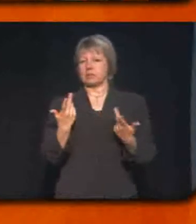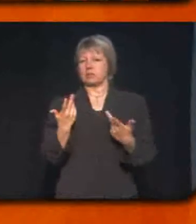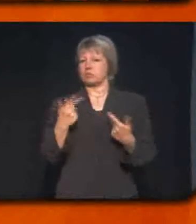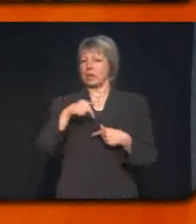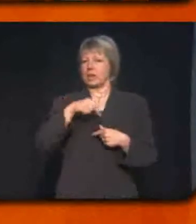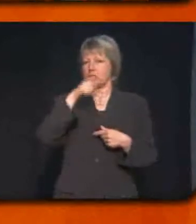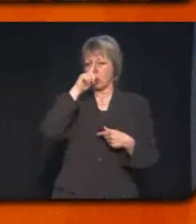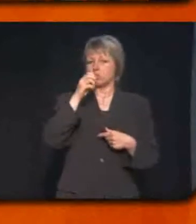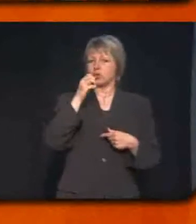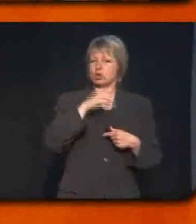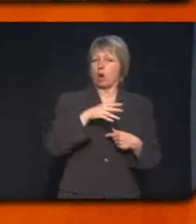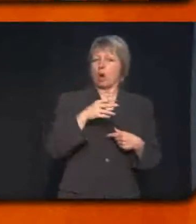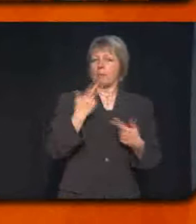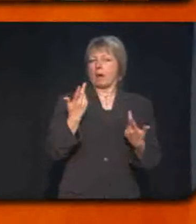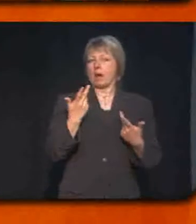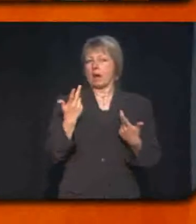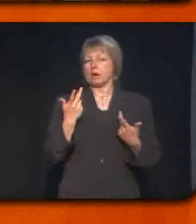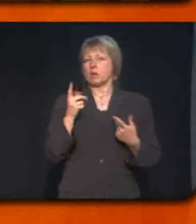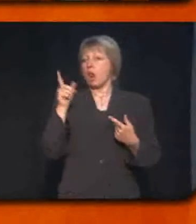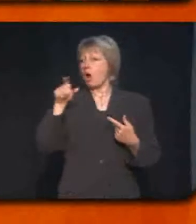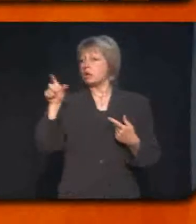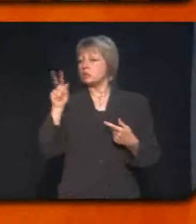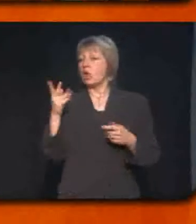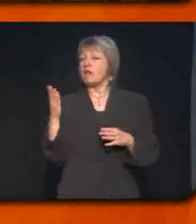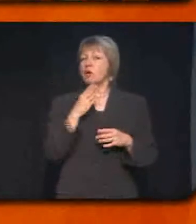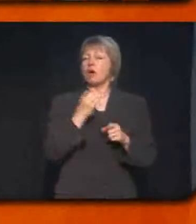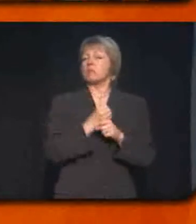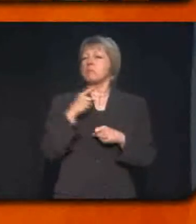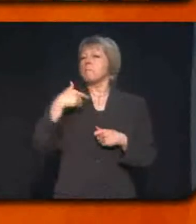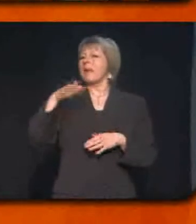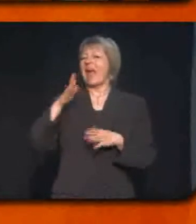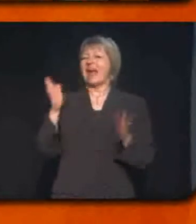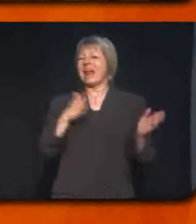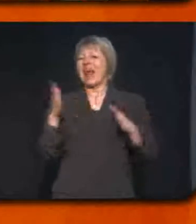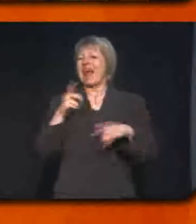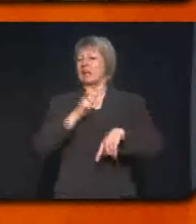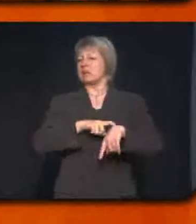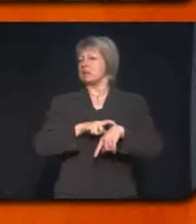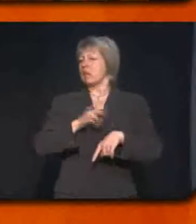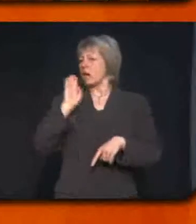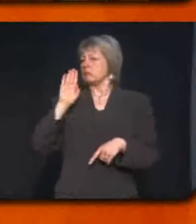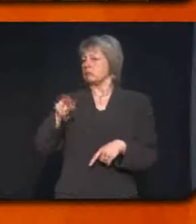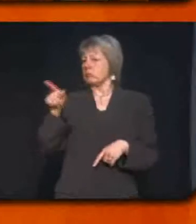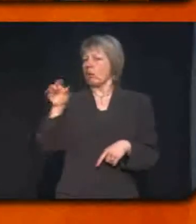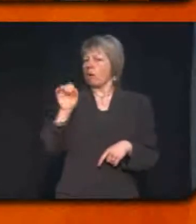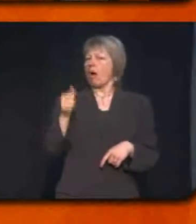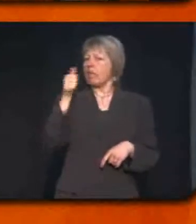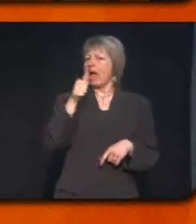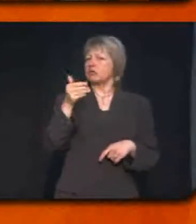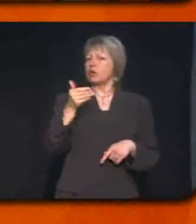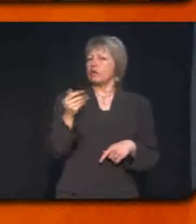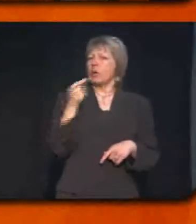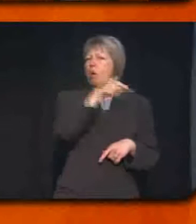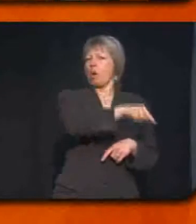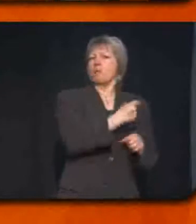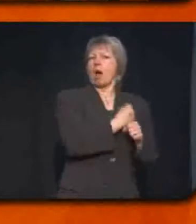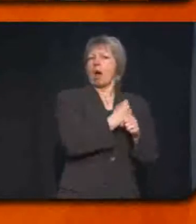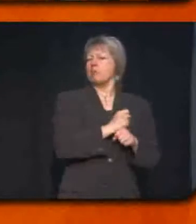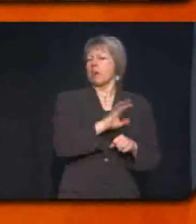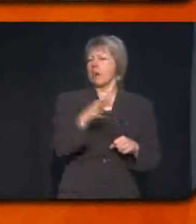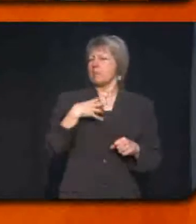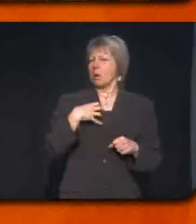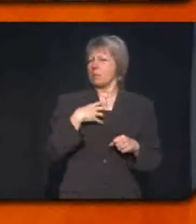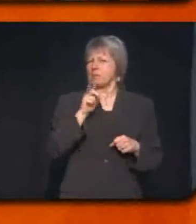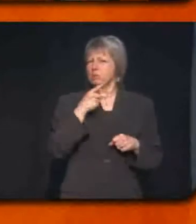arbeiten dann muss es einfach mehr kleidzeit geben dass die Leute die selbst entscheiden können dann können Sie im Sommer gerne eine Stunde früher kommen das geht doch das ist kein Problem